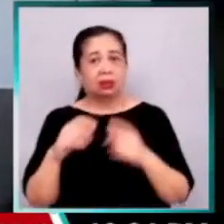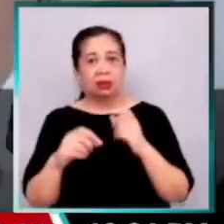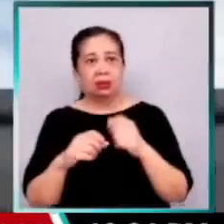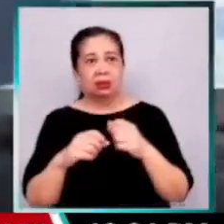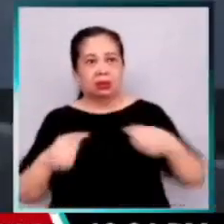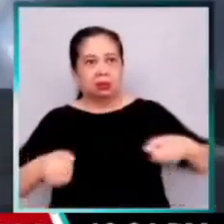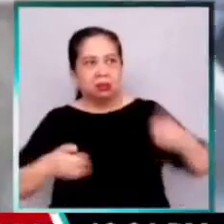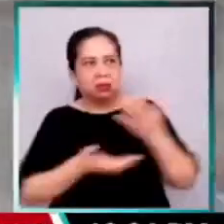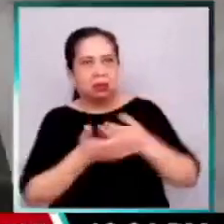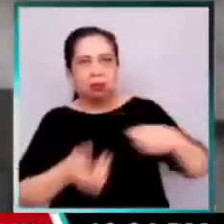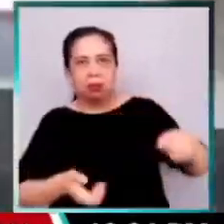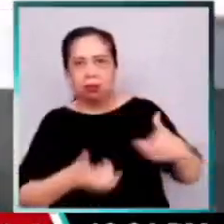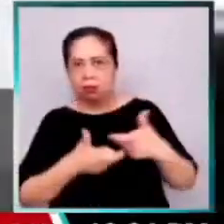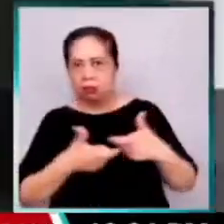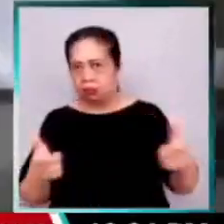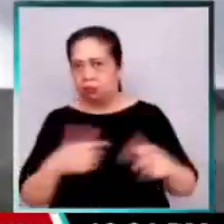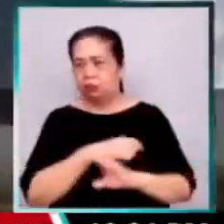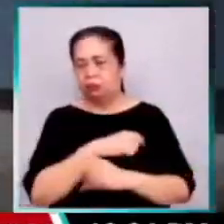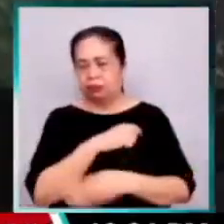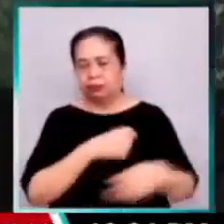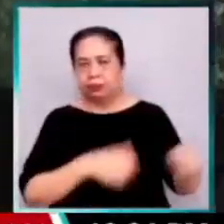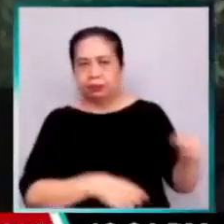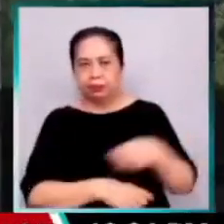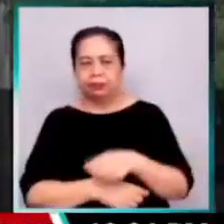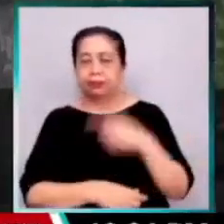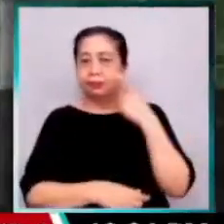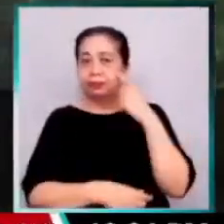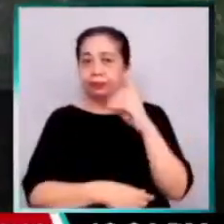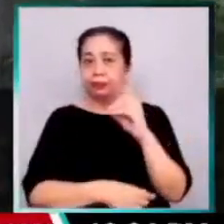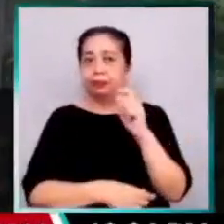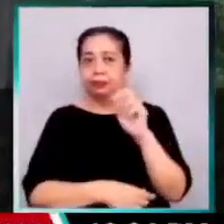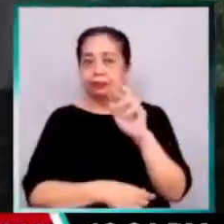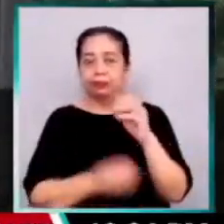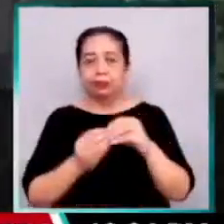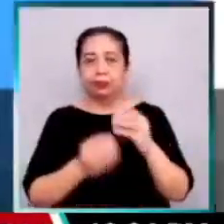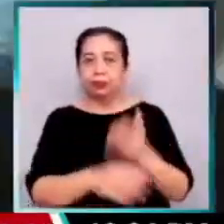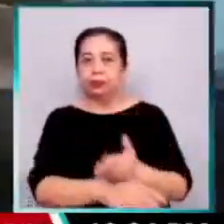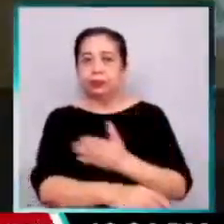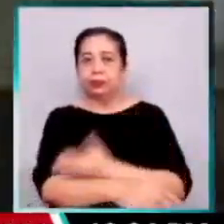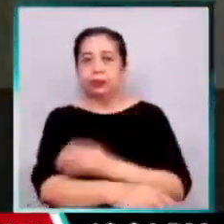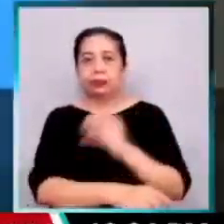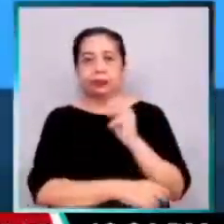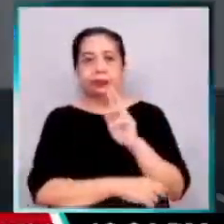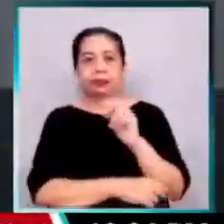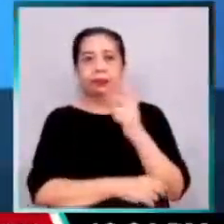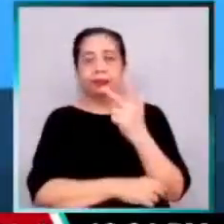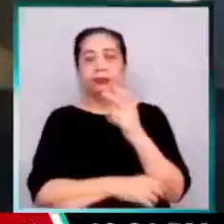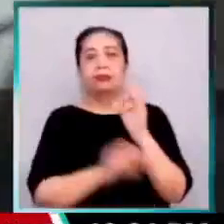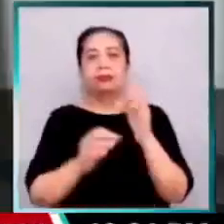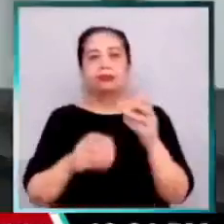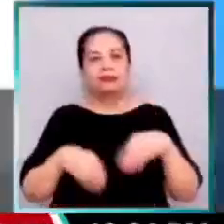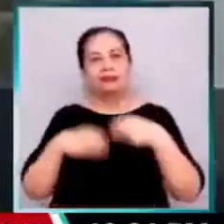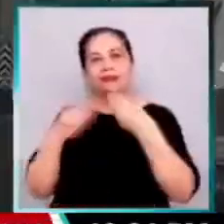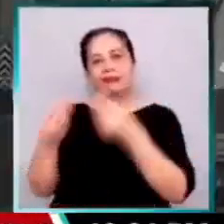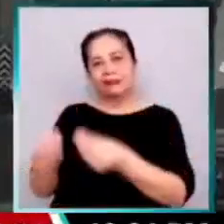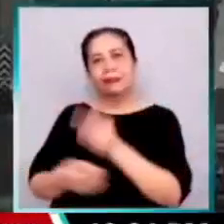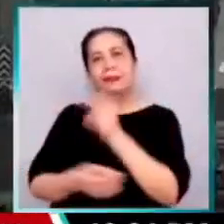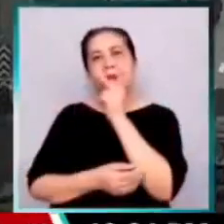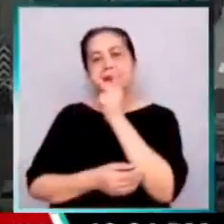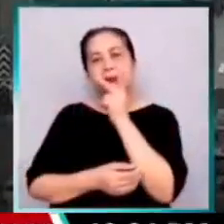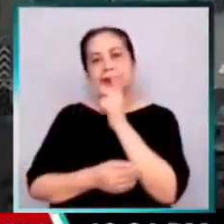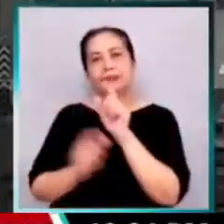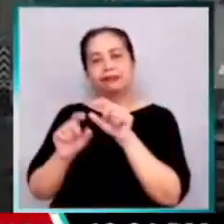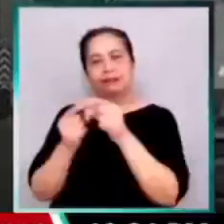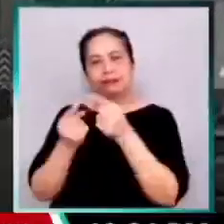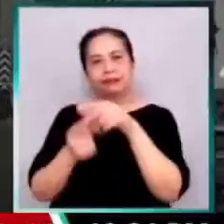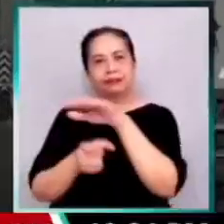nila. Tingin naman ng Transportation Department, mas gaganda ang serbisyo ng MRT3 kung ipauubaya na sa pribadong sektor ang operasyon